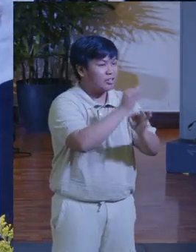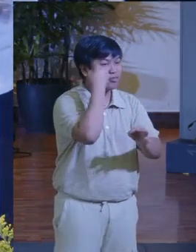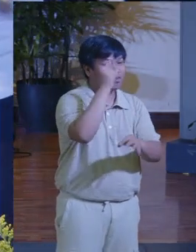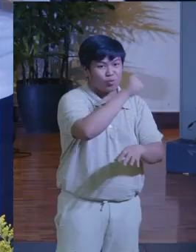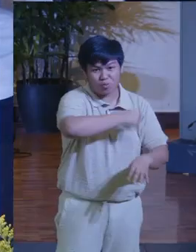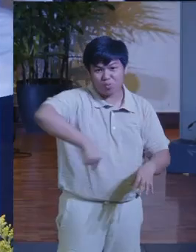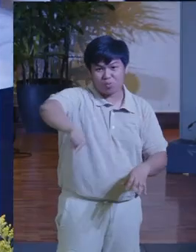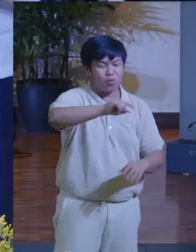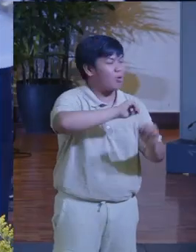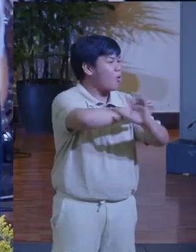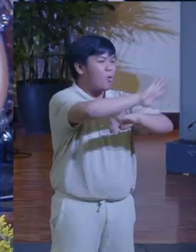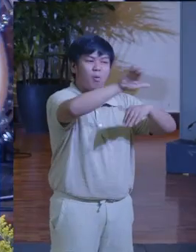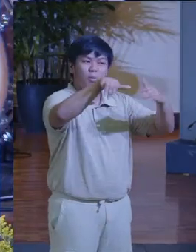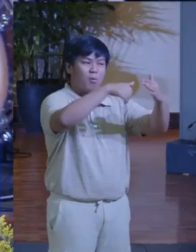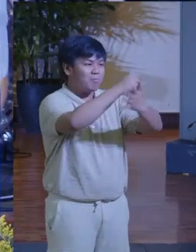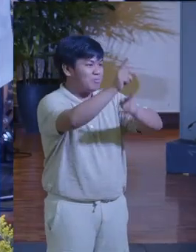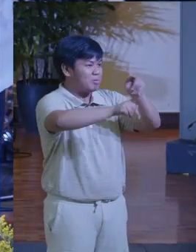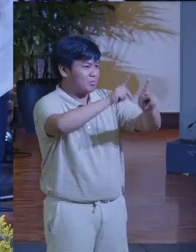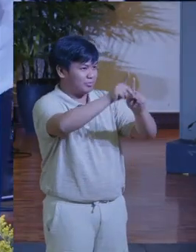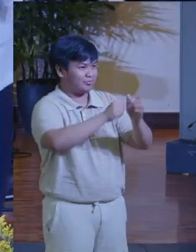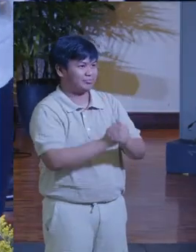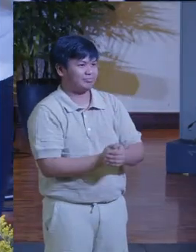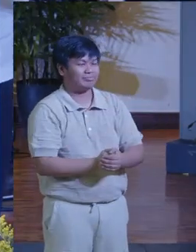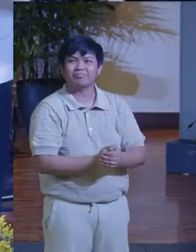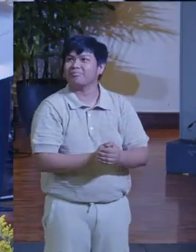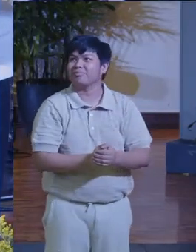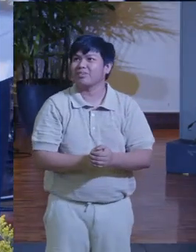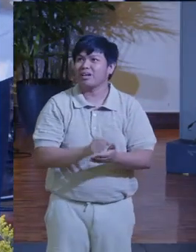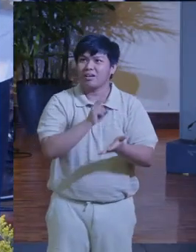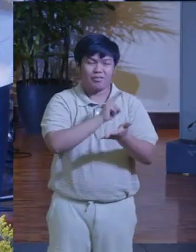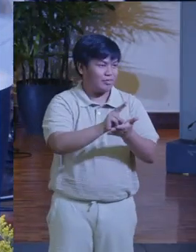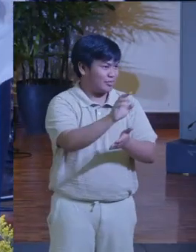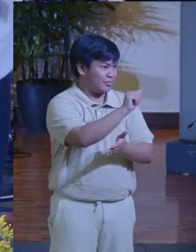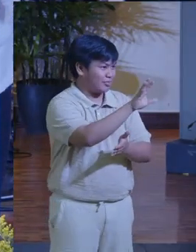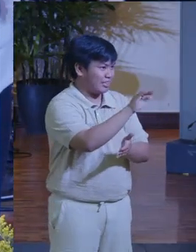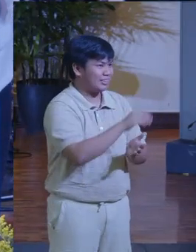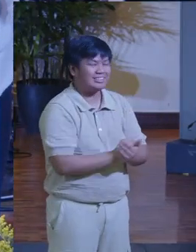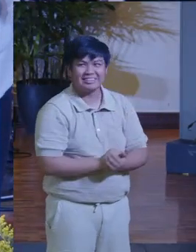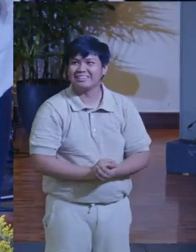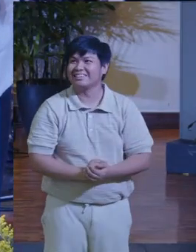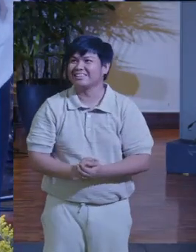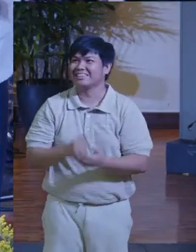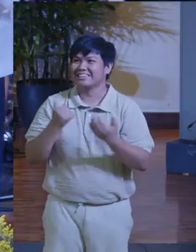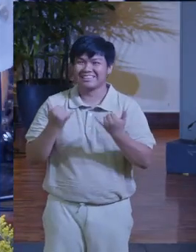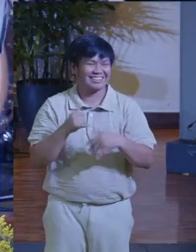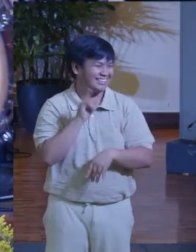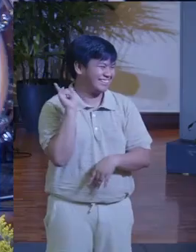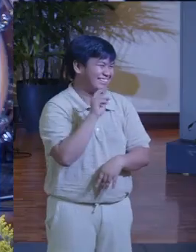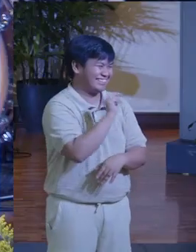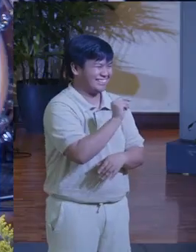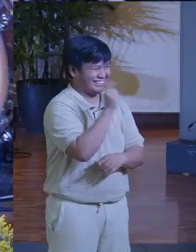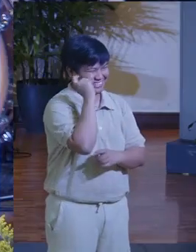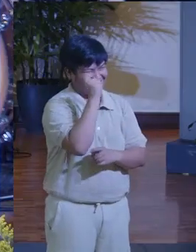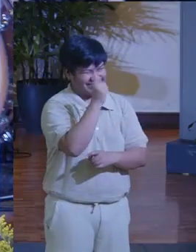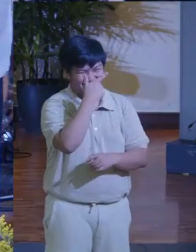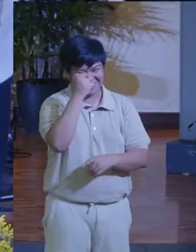Tingnan niyo yung verse 15. Nako, medyo bibilisan po natin. Nasa verse 15 pa lang po tayo,